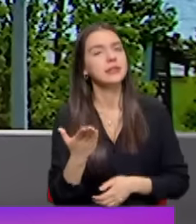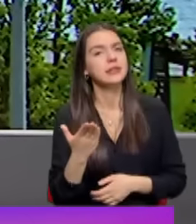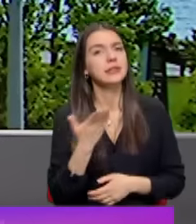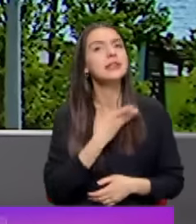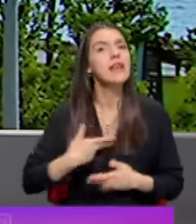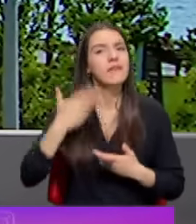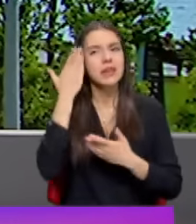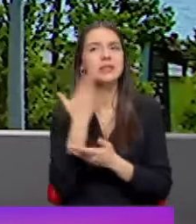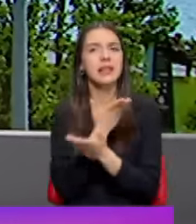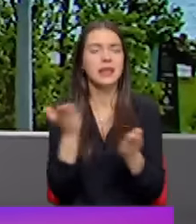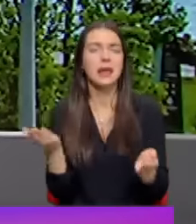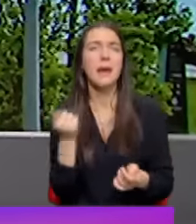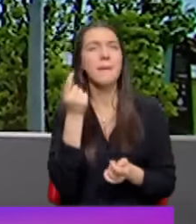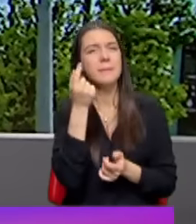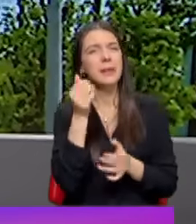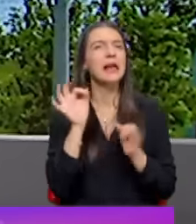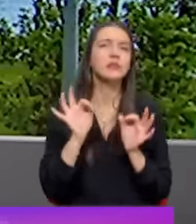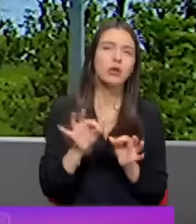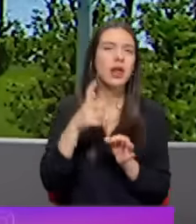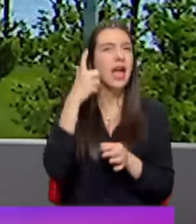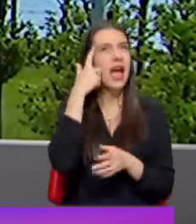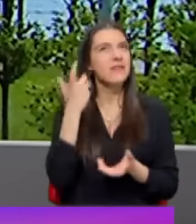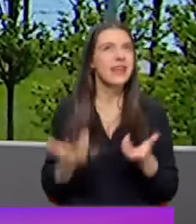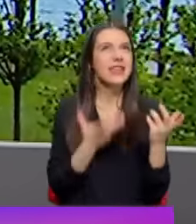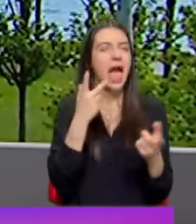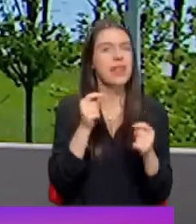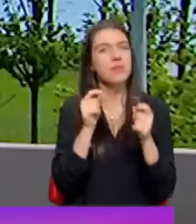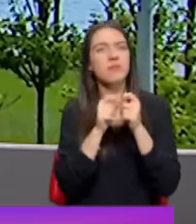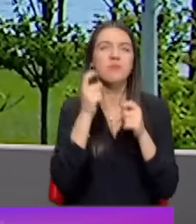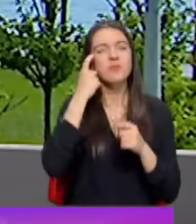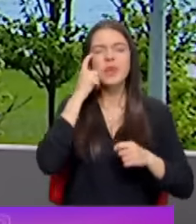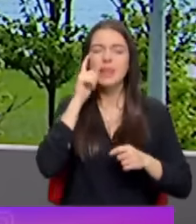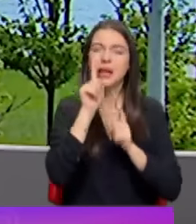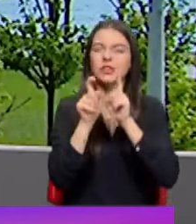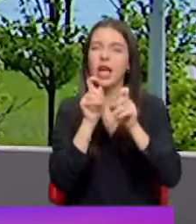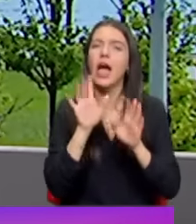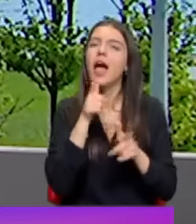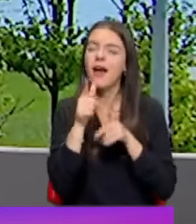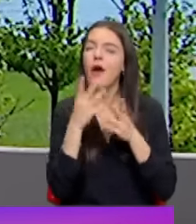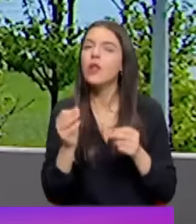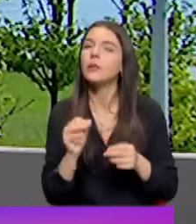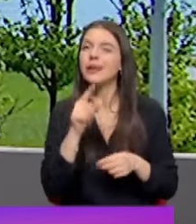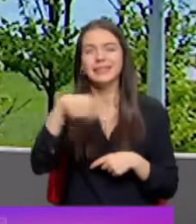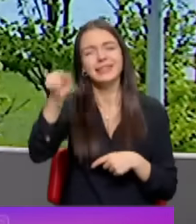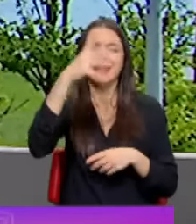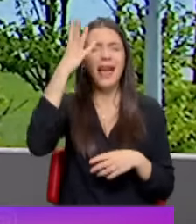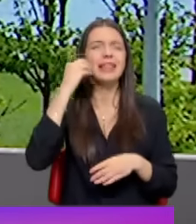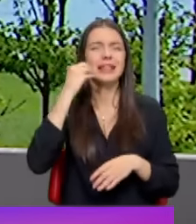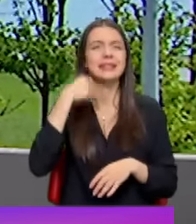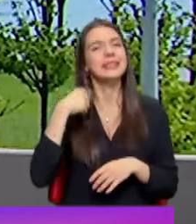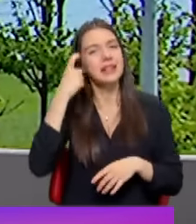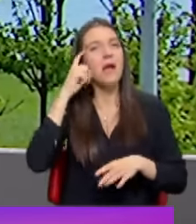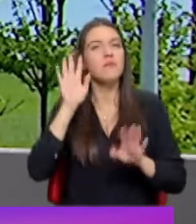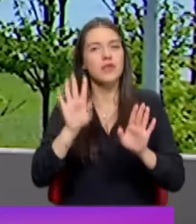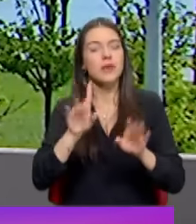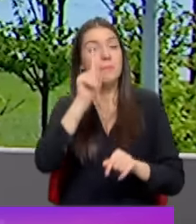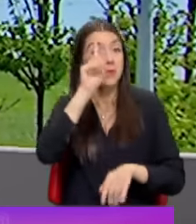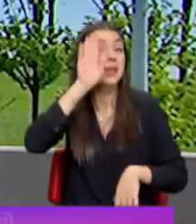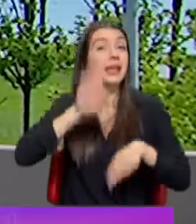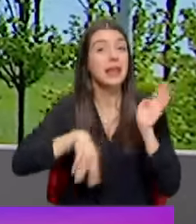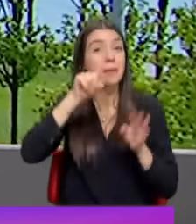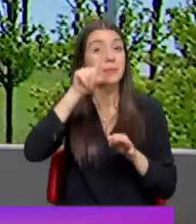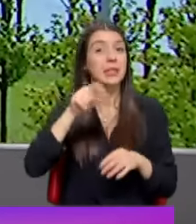izleyenler. Biraz böyle kafa yakan bilmece tarzı bir anons oldu ama siz anladınız diye tahmin ediyorum. Bir reklam, bir